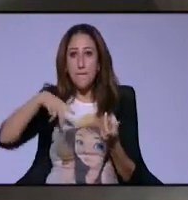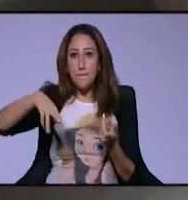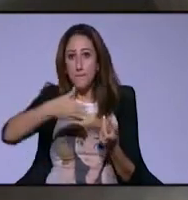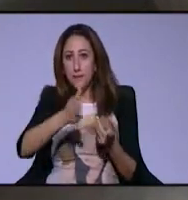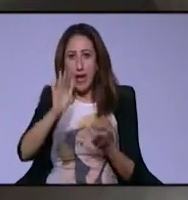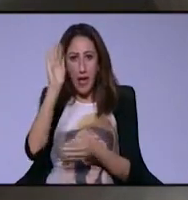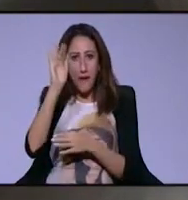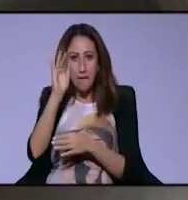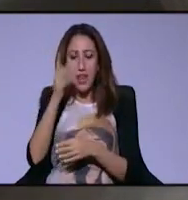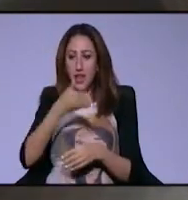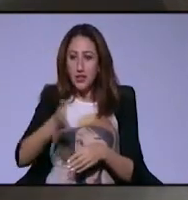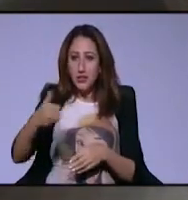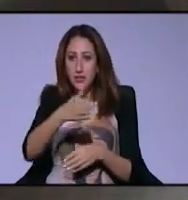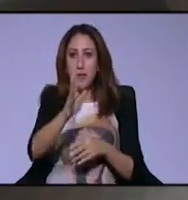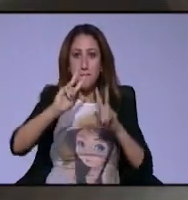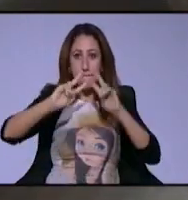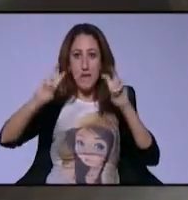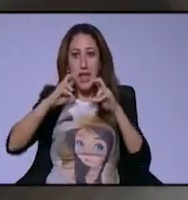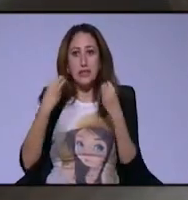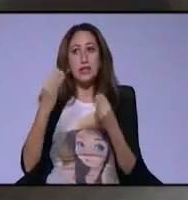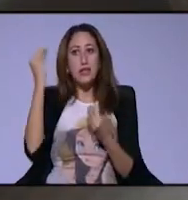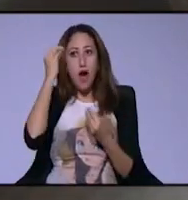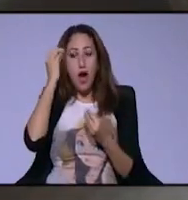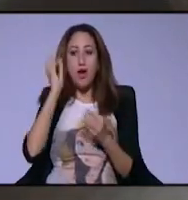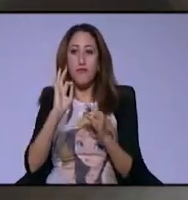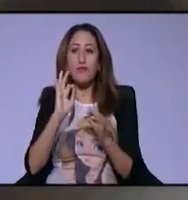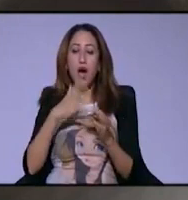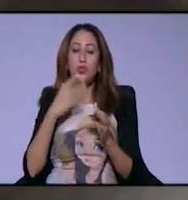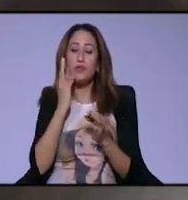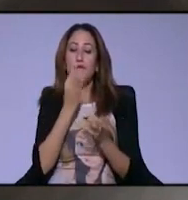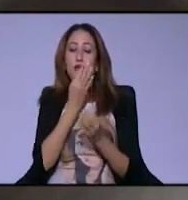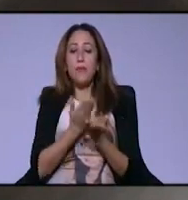كاتب وباحث اسمه الدكتور حسين عبد الله القاضي،